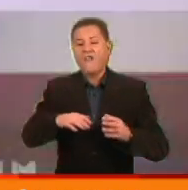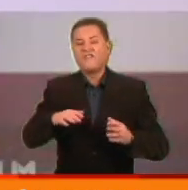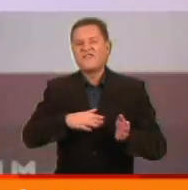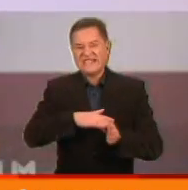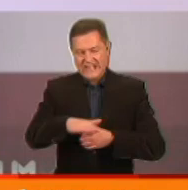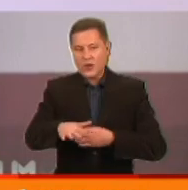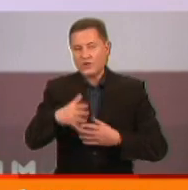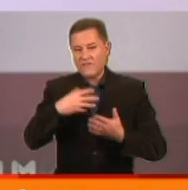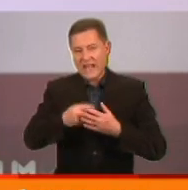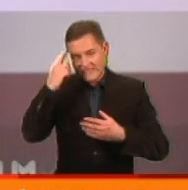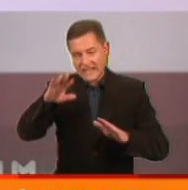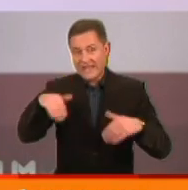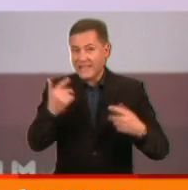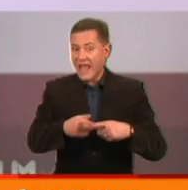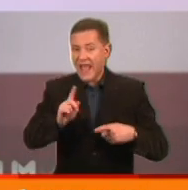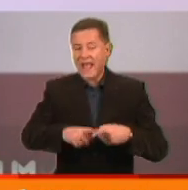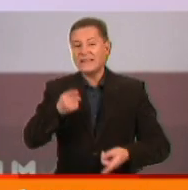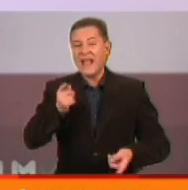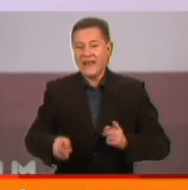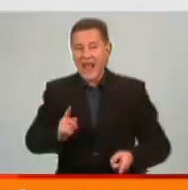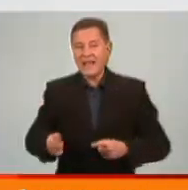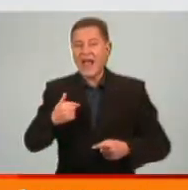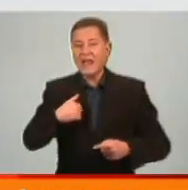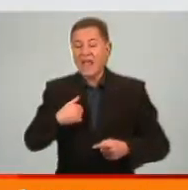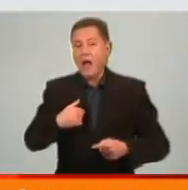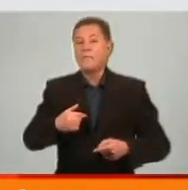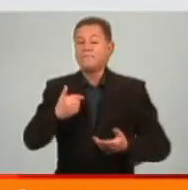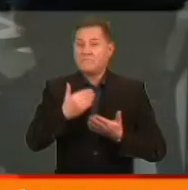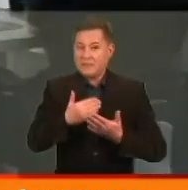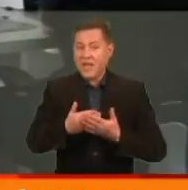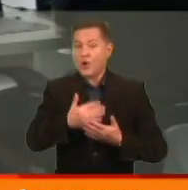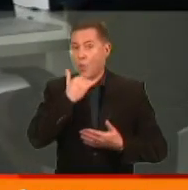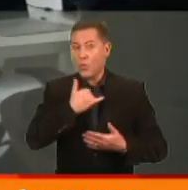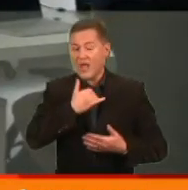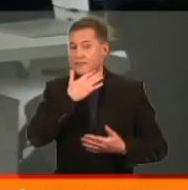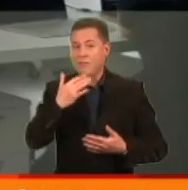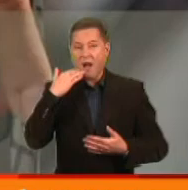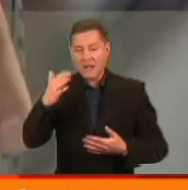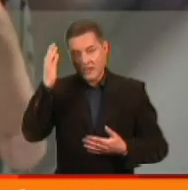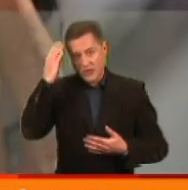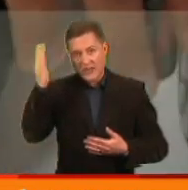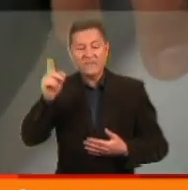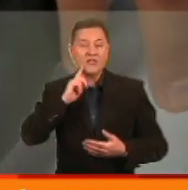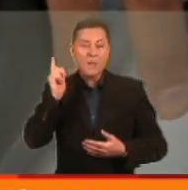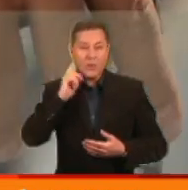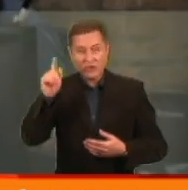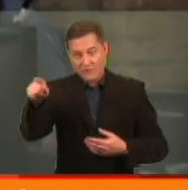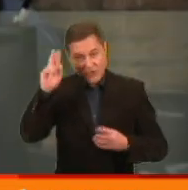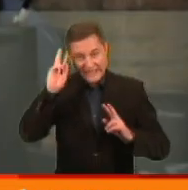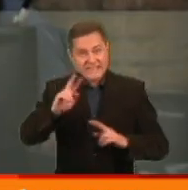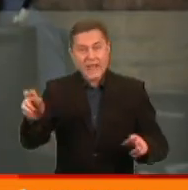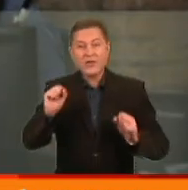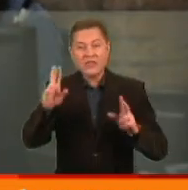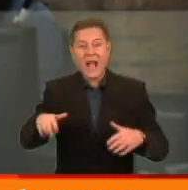ідеї. Насправді це абсолютно реально, і я типовий приклад. Адже в нас так багато талановитої молоді, тільки вони не знають, як розкрити